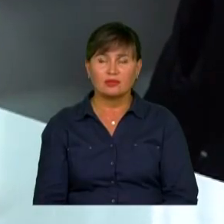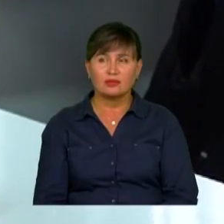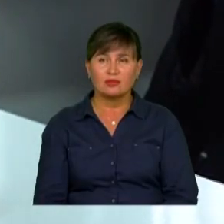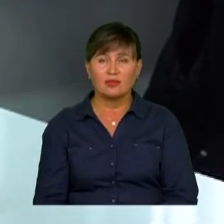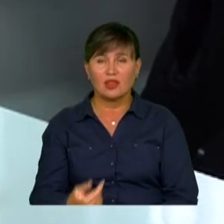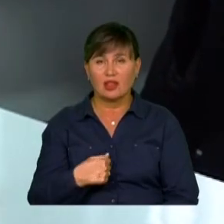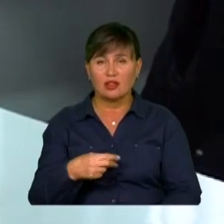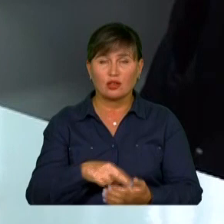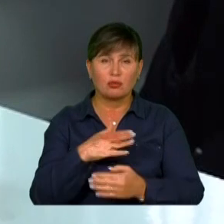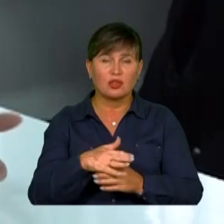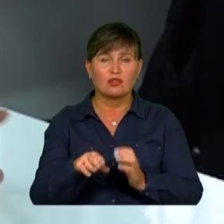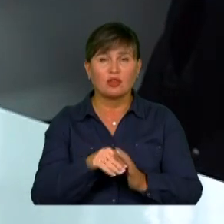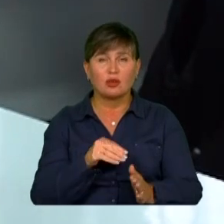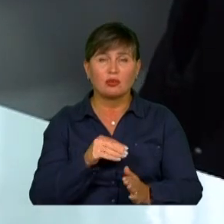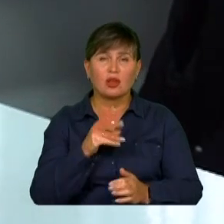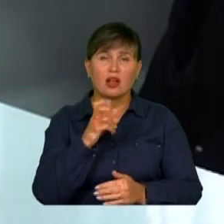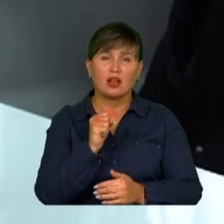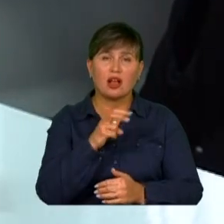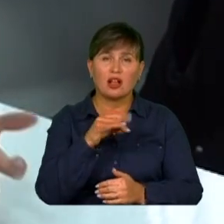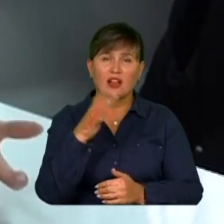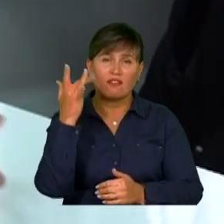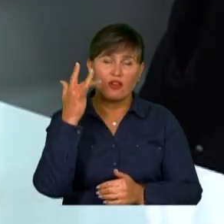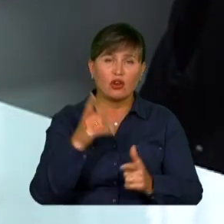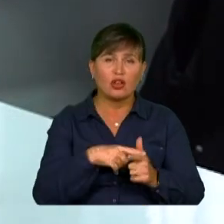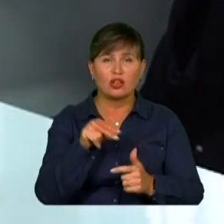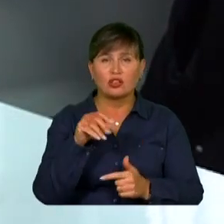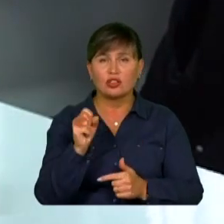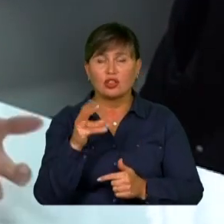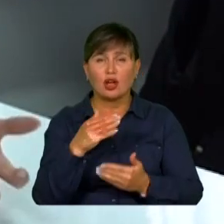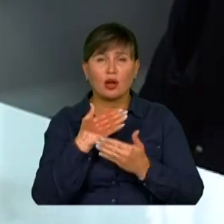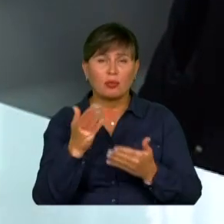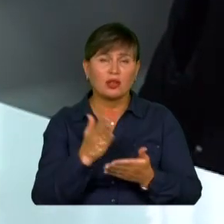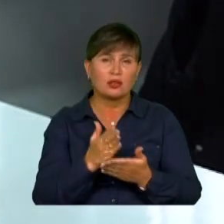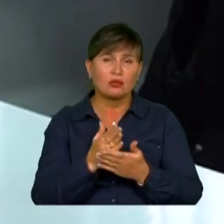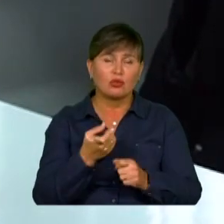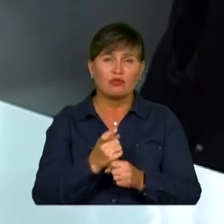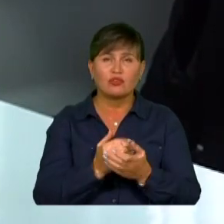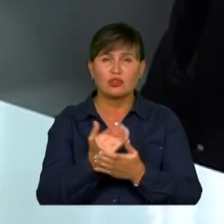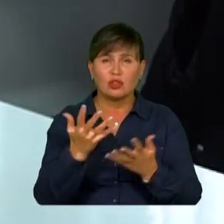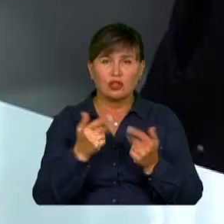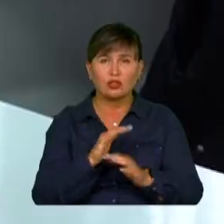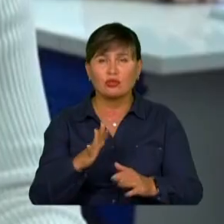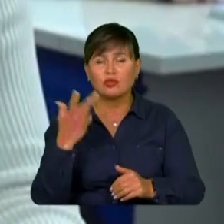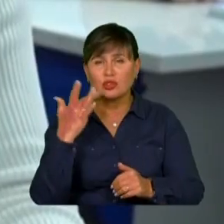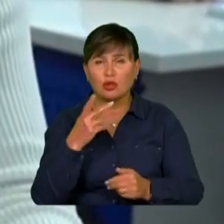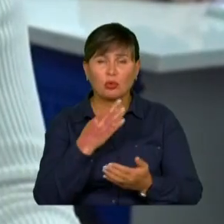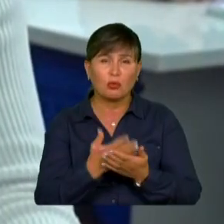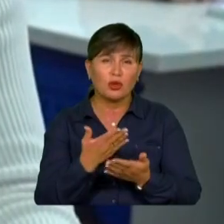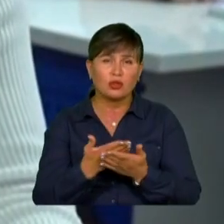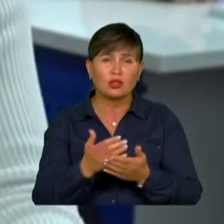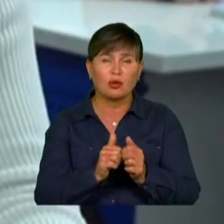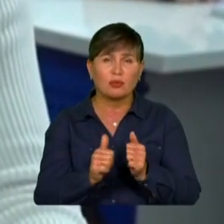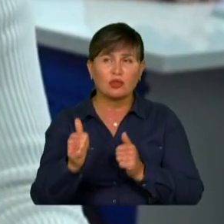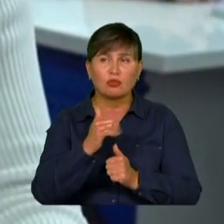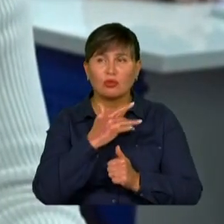Я стою перед выбором, поступить в Калифорнийский университет или Чикагский. Последний имеет очень высокий рейтинг не только в США. По показателям он